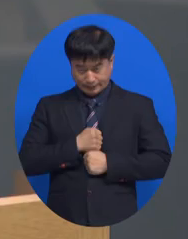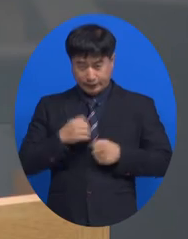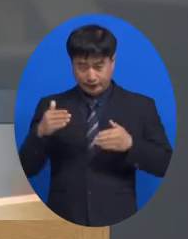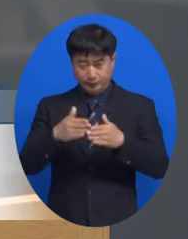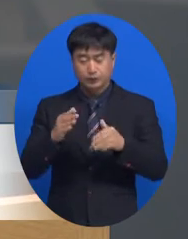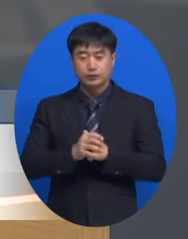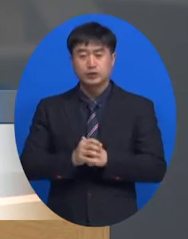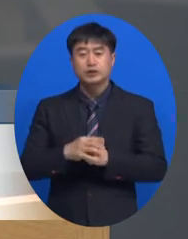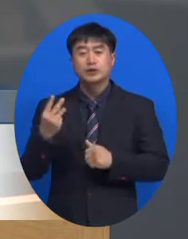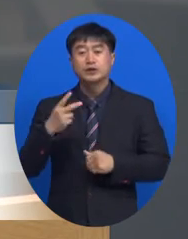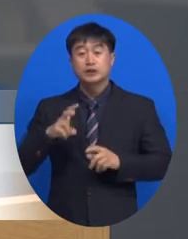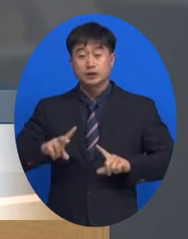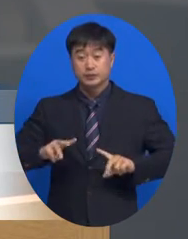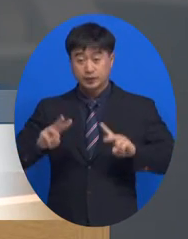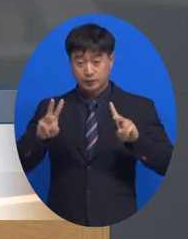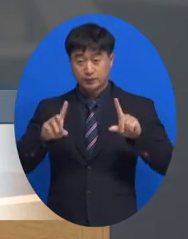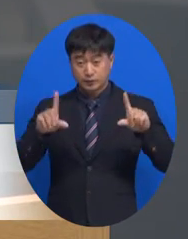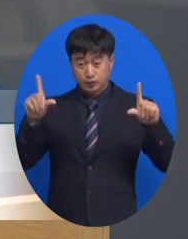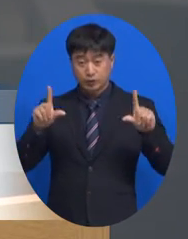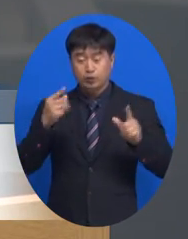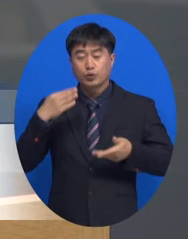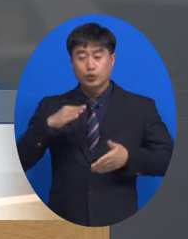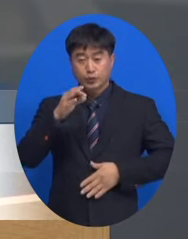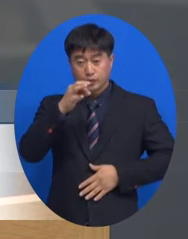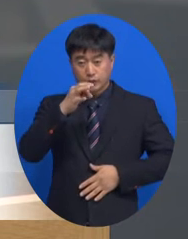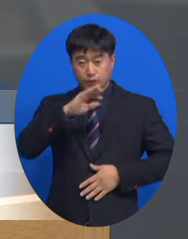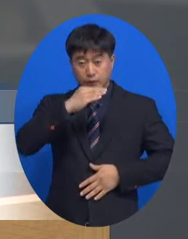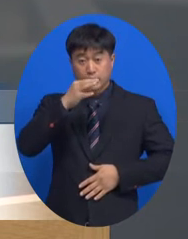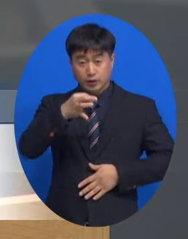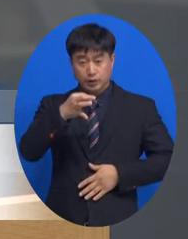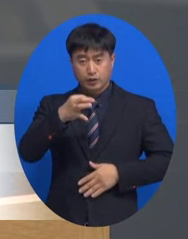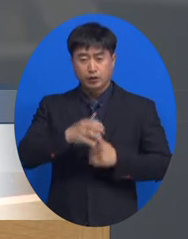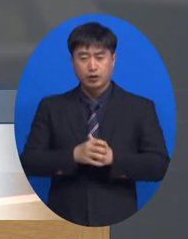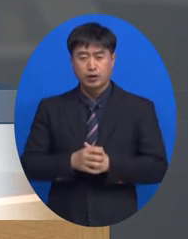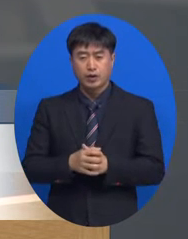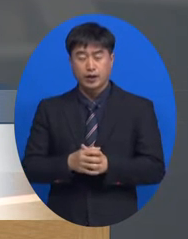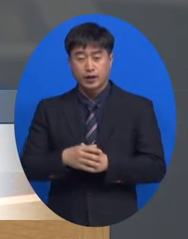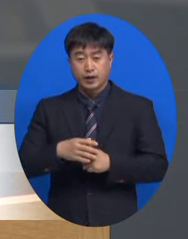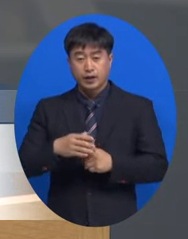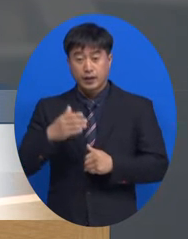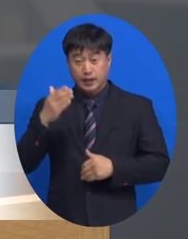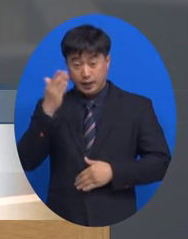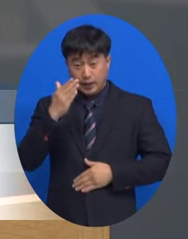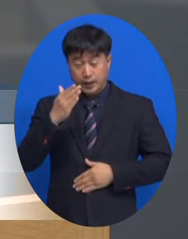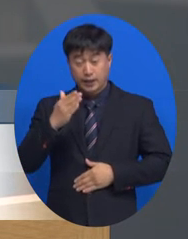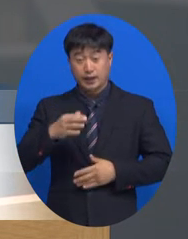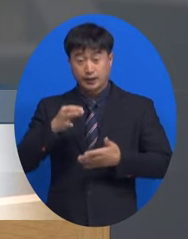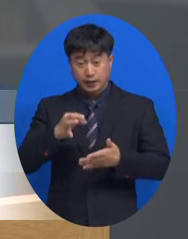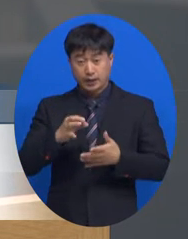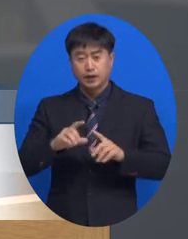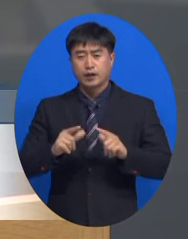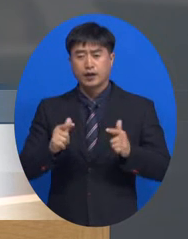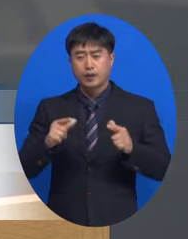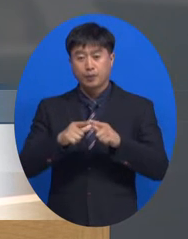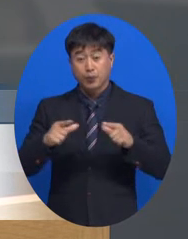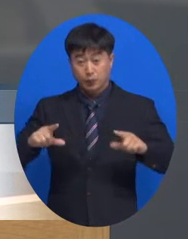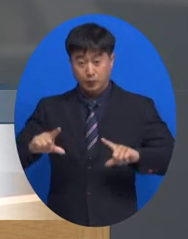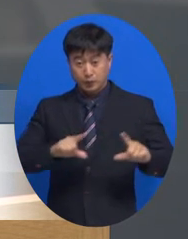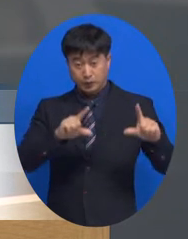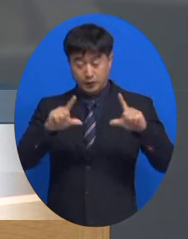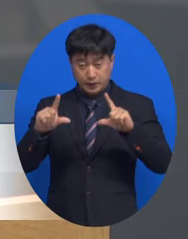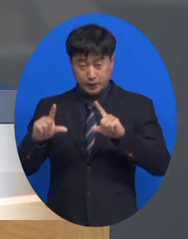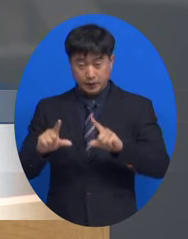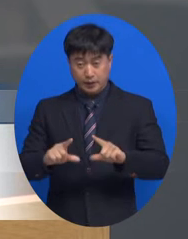계획 2023년도 경기도 예산에는 건전 재장이 아닌 민생재정의 중점을